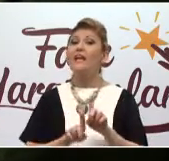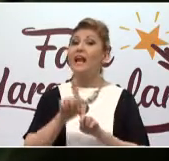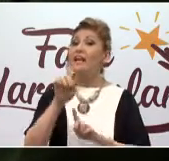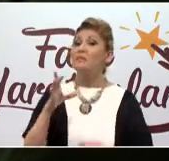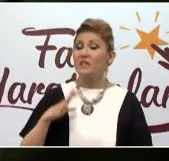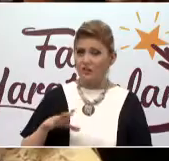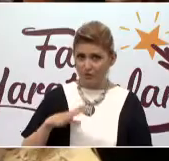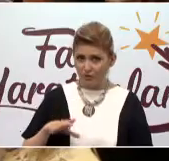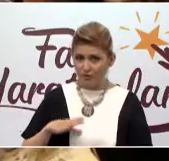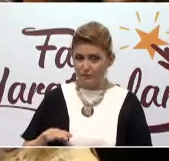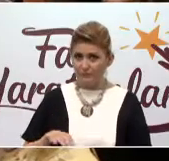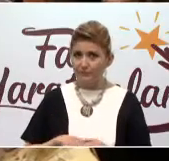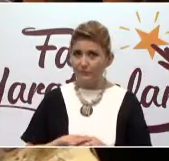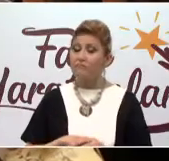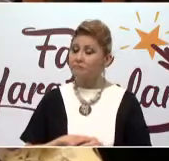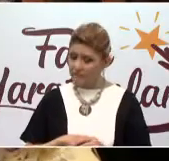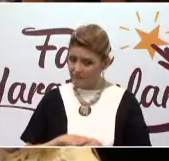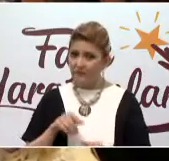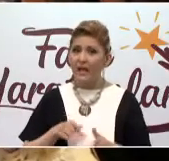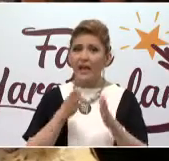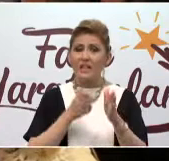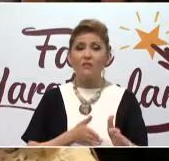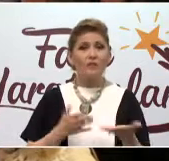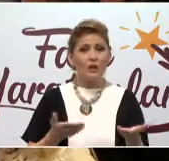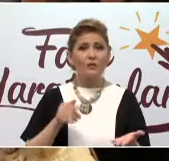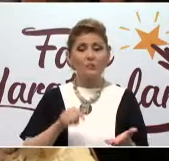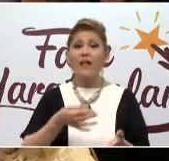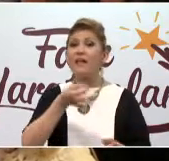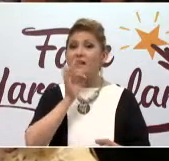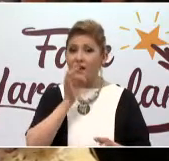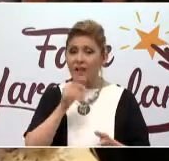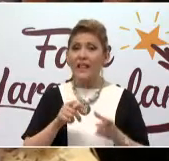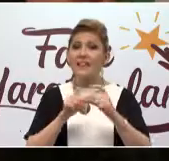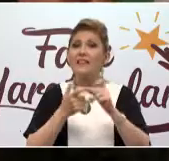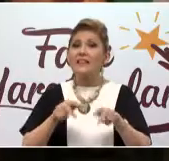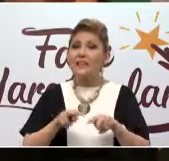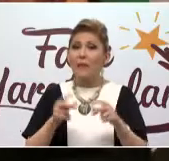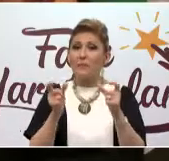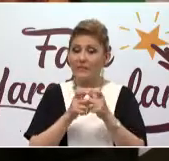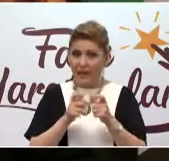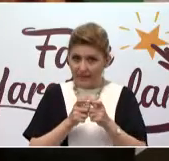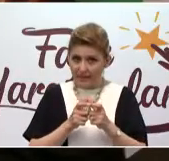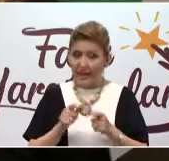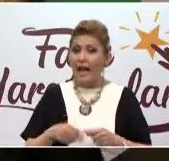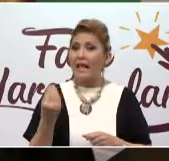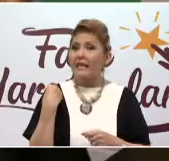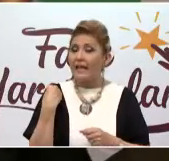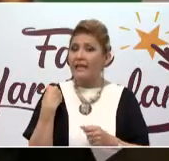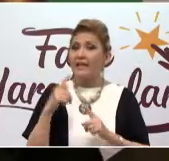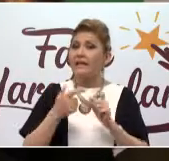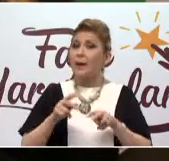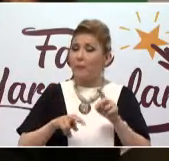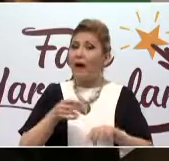istiyoruz. İlgi bu yönde devam ediyor. Umarım Damn Good Coffee ve Dem Derneği de eş zamanlı olarak yeni temalarda